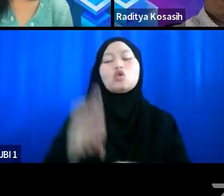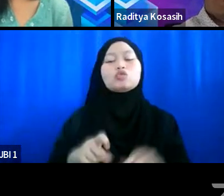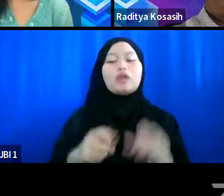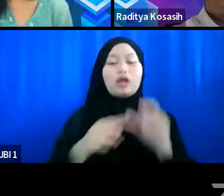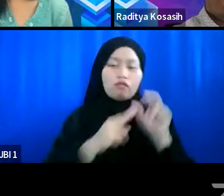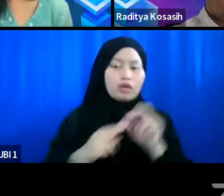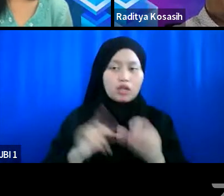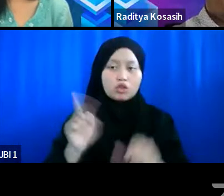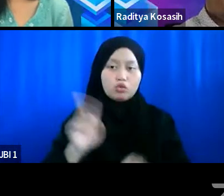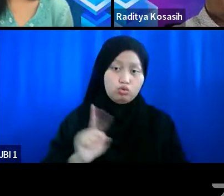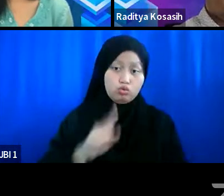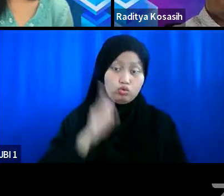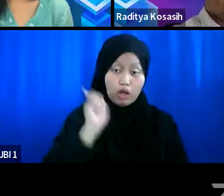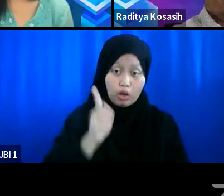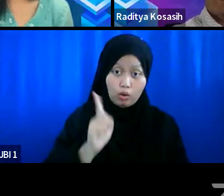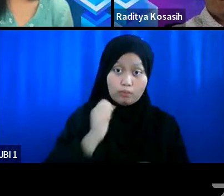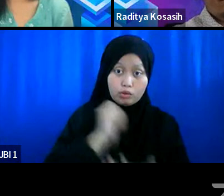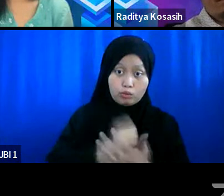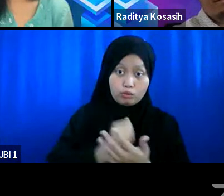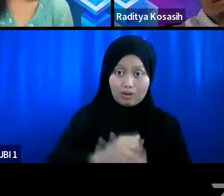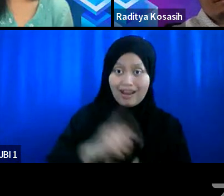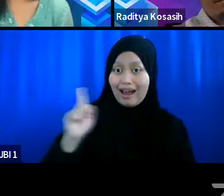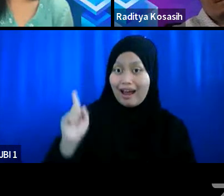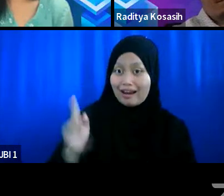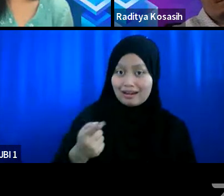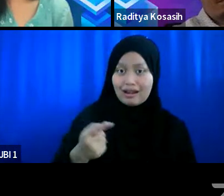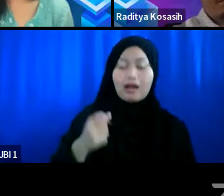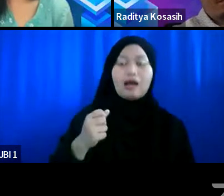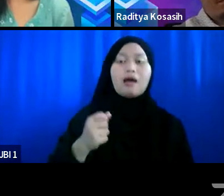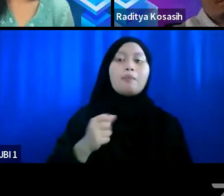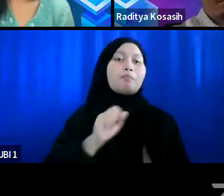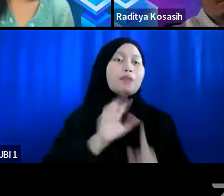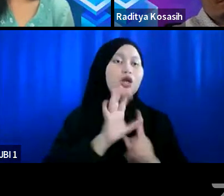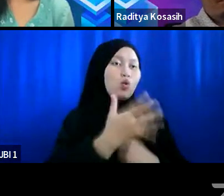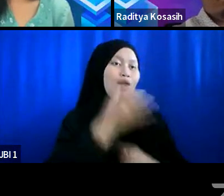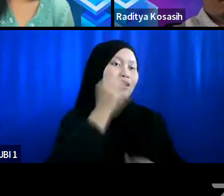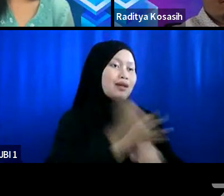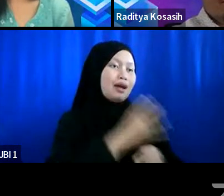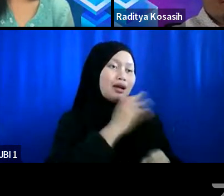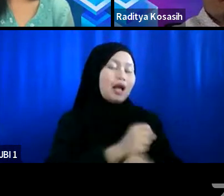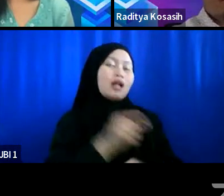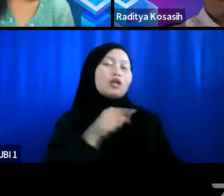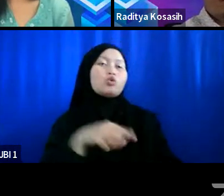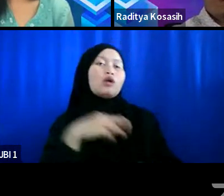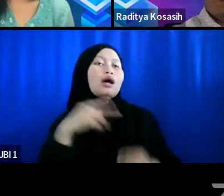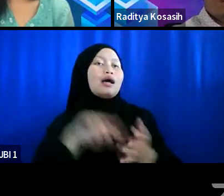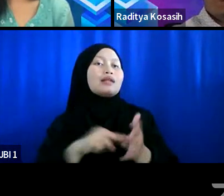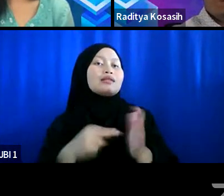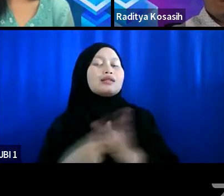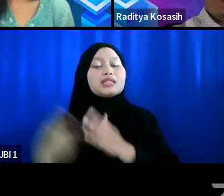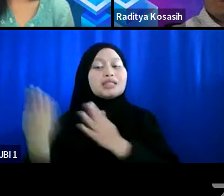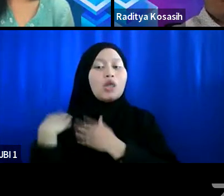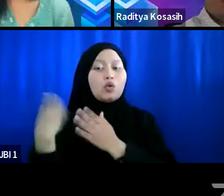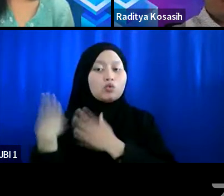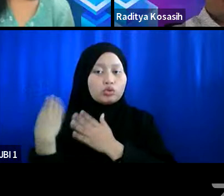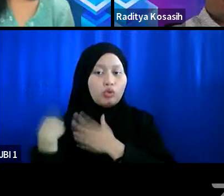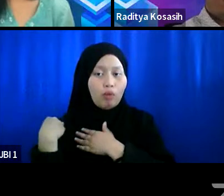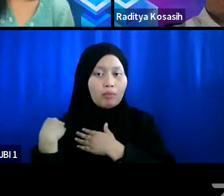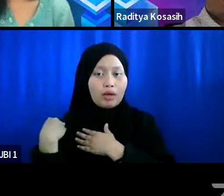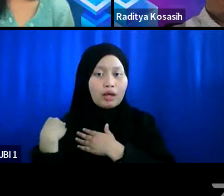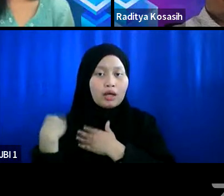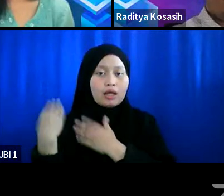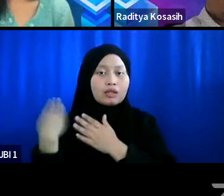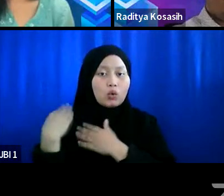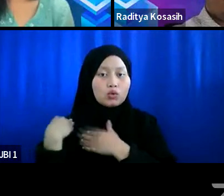ada apa kaitanya dengan kegagalan perlindungan itu memang adalah kamu jawab daripada menolong